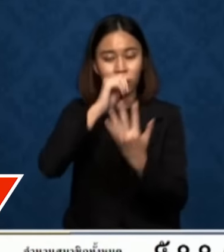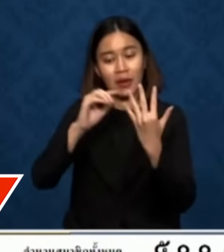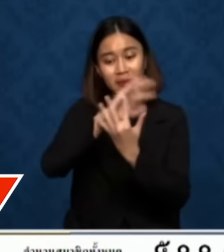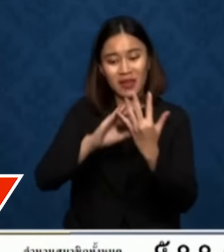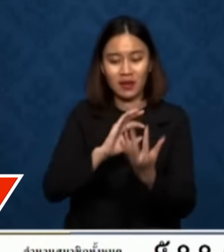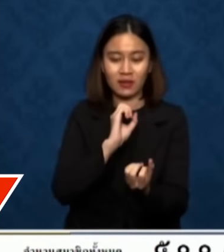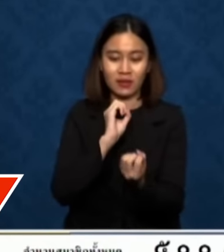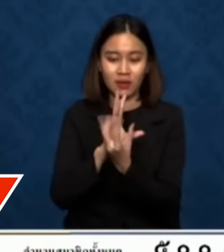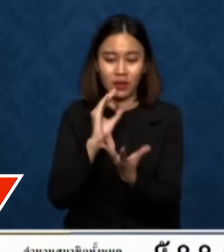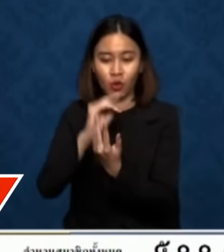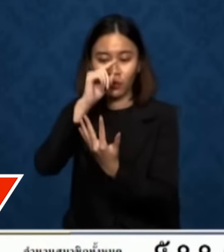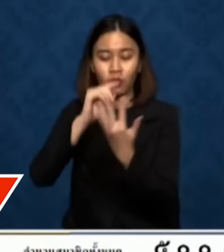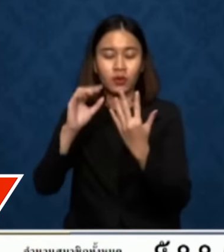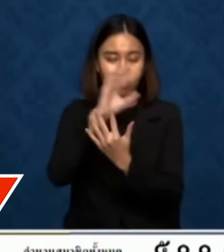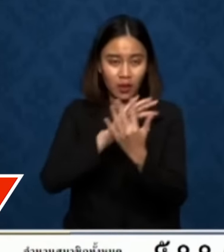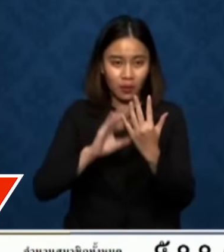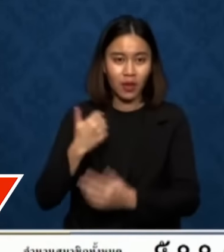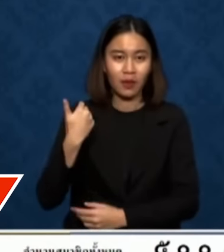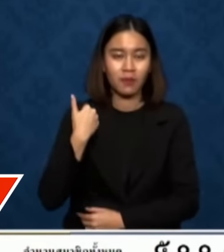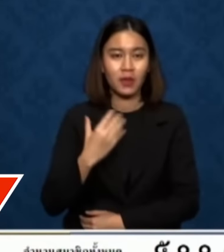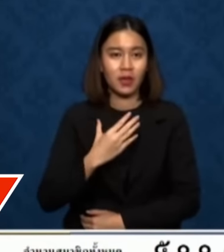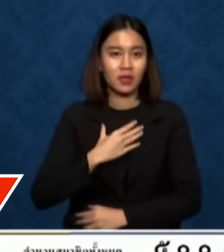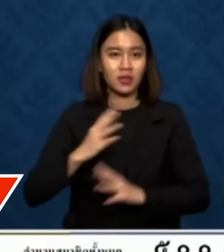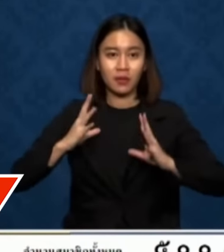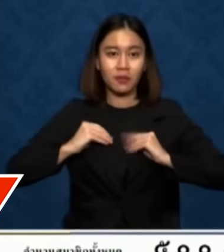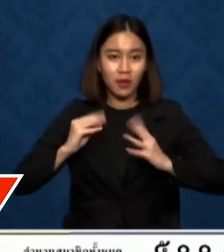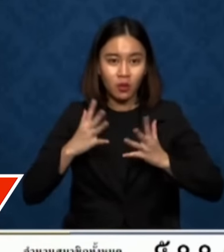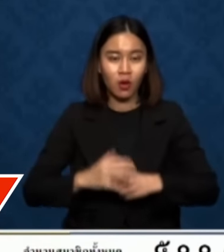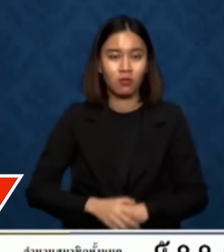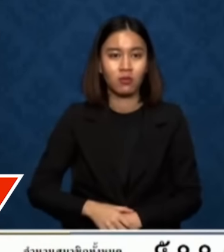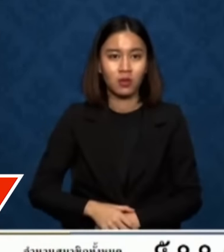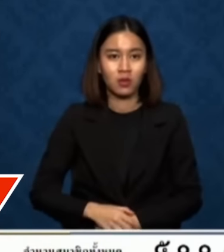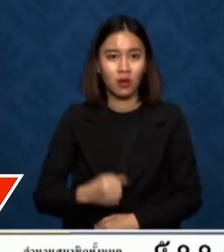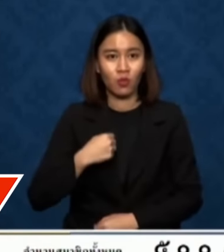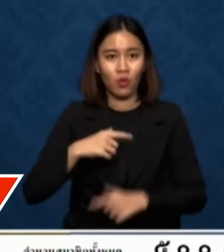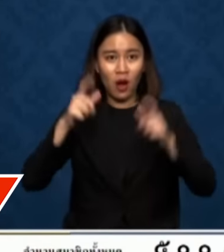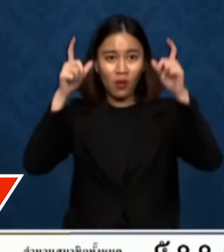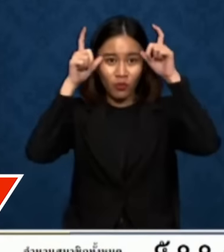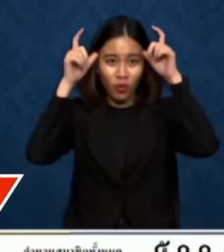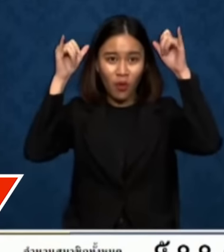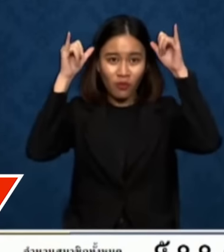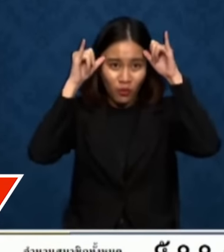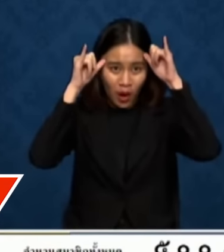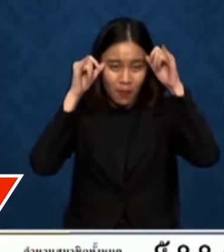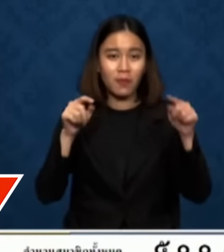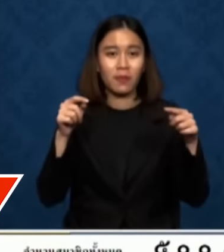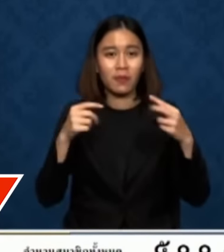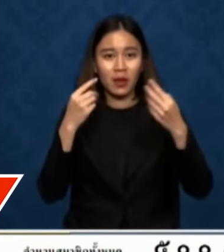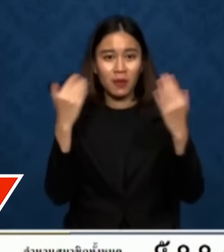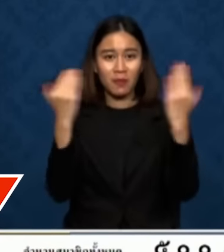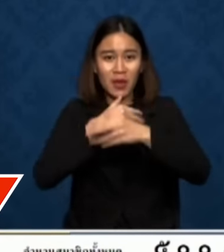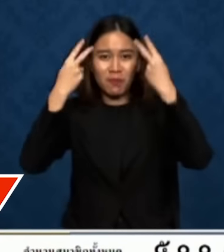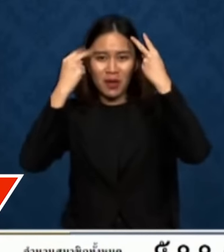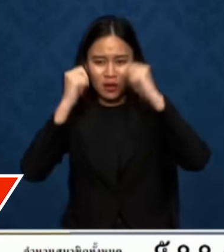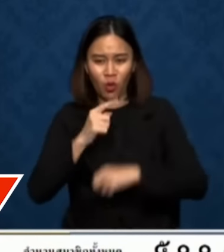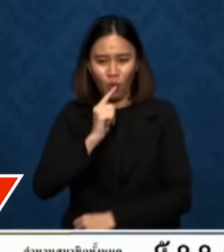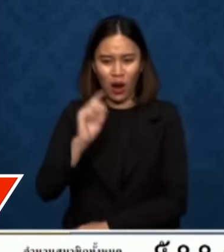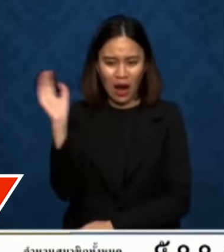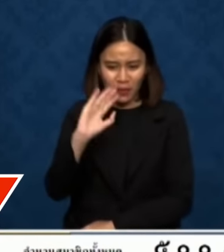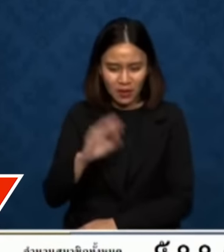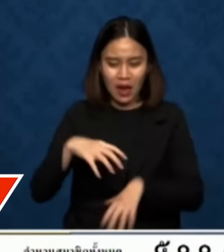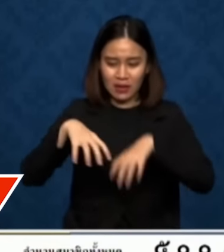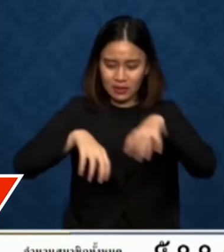หายของประเทศไทยนะคะดิฉันไม่ยอมนะคะอยู่ๆมาว่ากระบือเป็นนายกเป็นกระบือแบบนี้ไม่ได้ค่ะท่านต้องรี